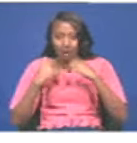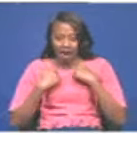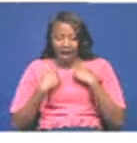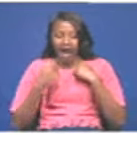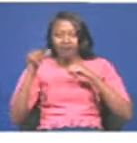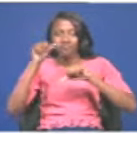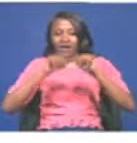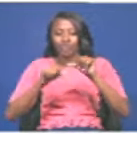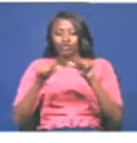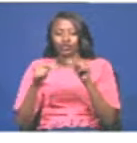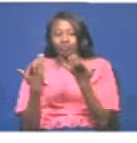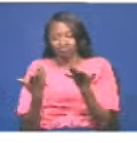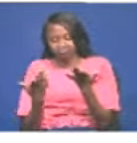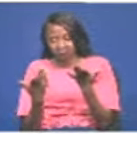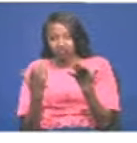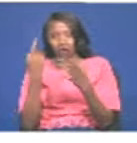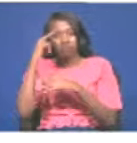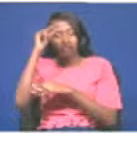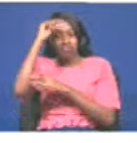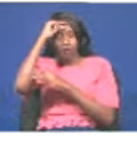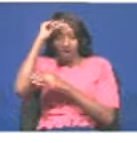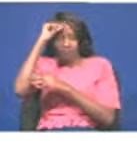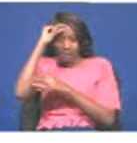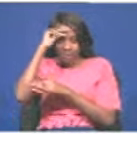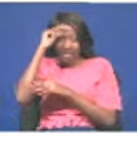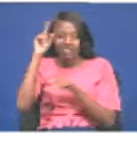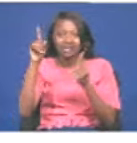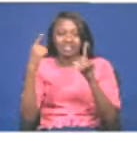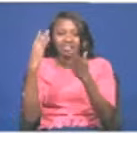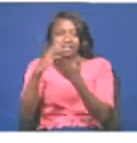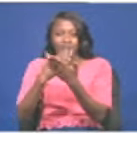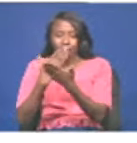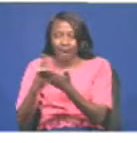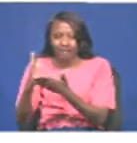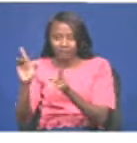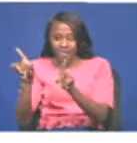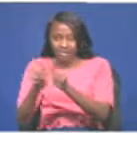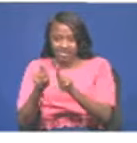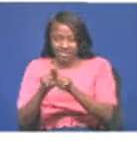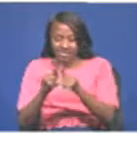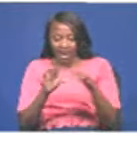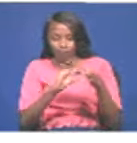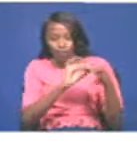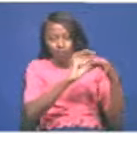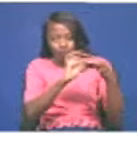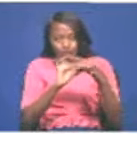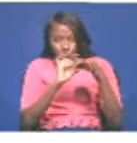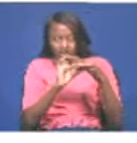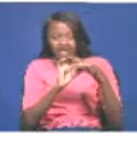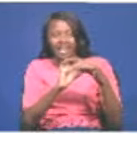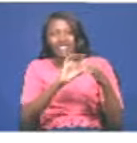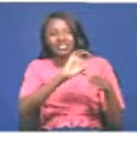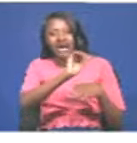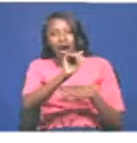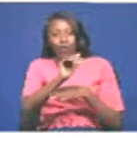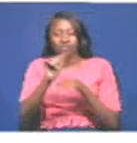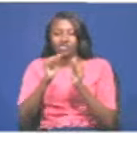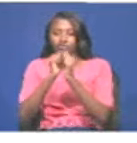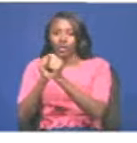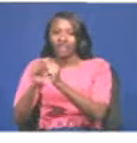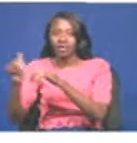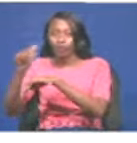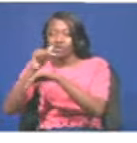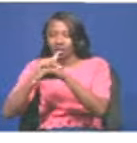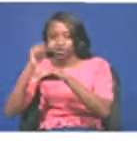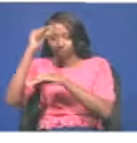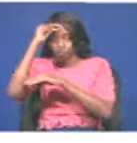wizara na idara za serikali, na vile vile kushirikisha mahusiano baina ya kitaifa na zile za kaunti, ikiwemo kuongoza baraza la serikali za